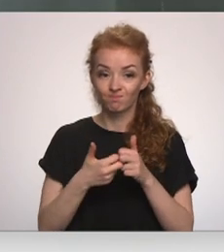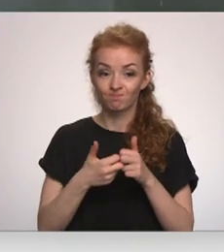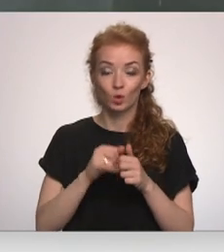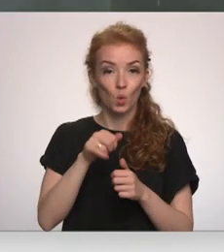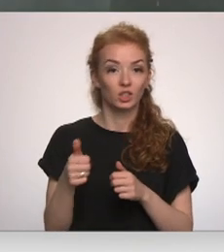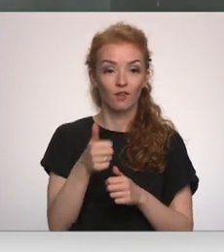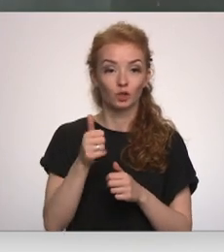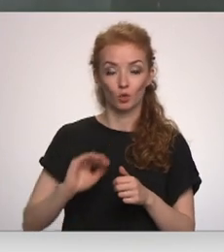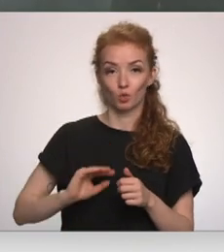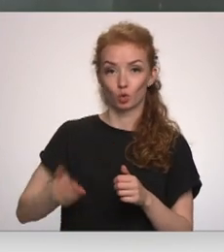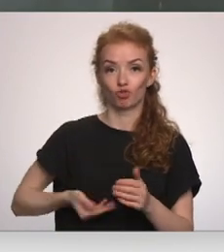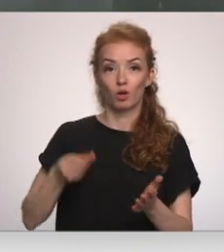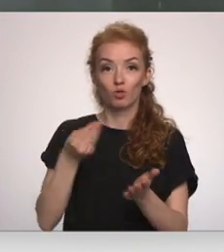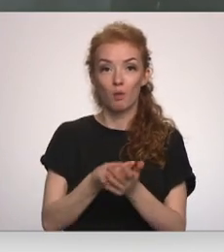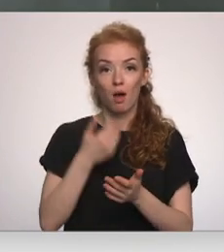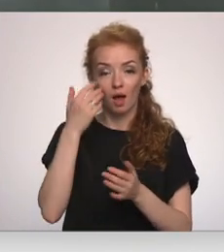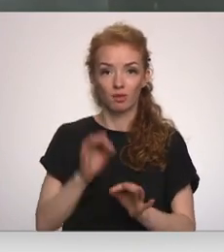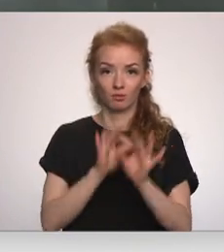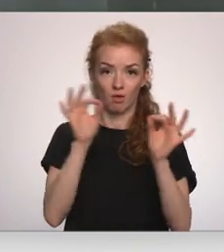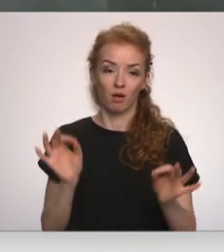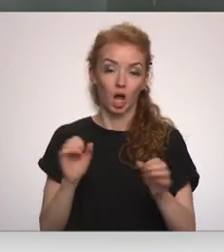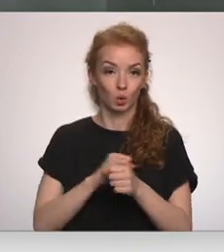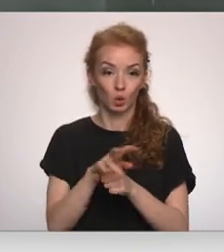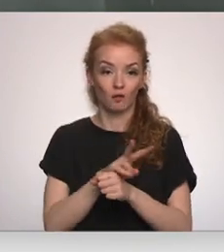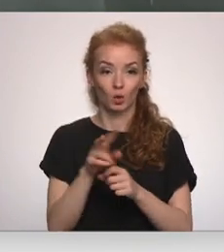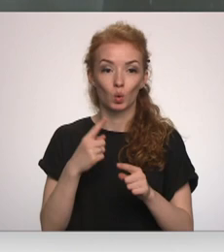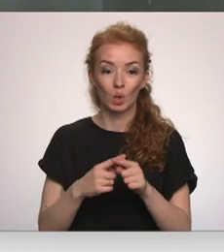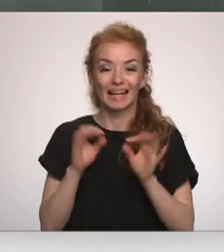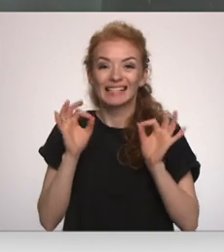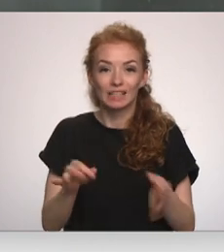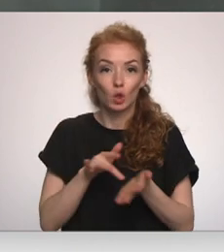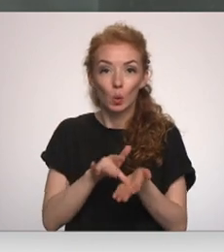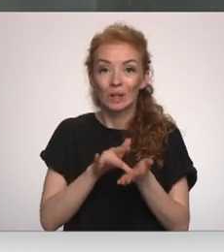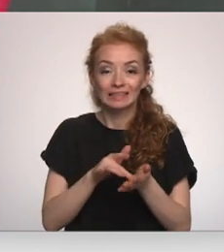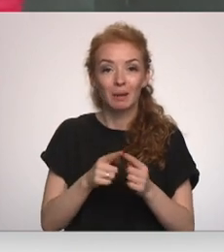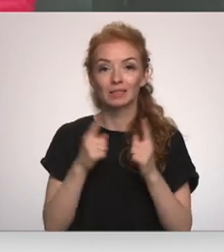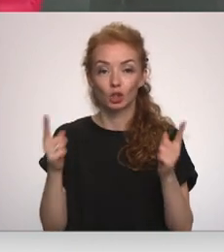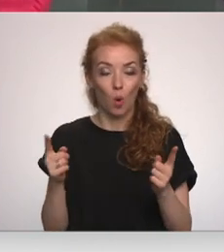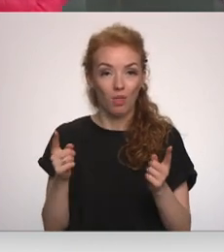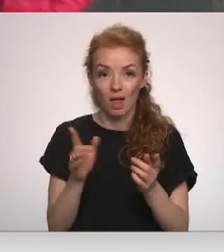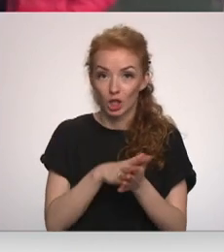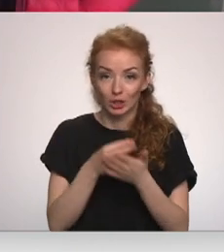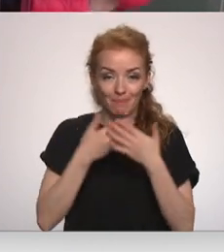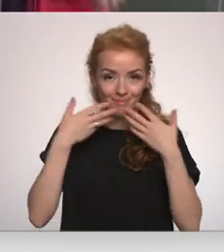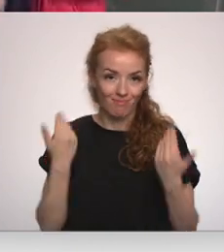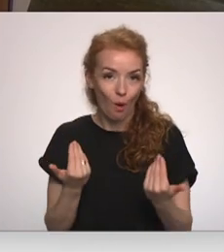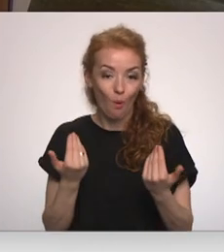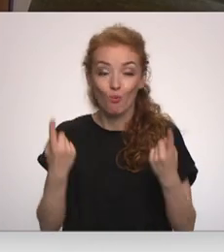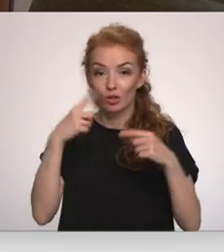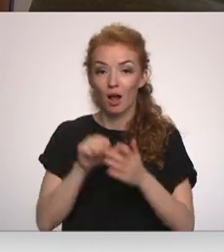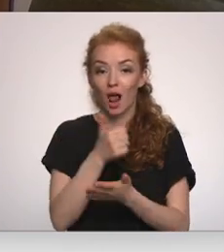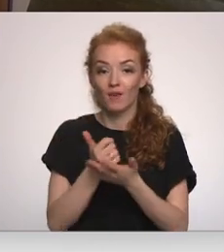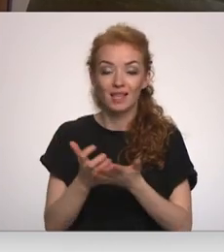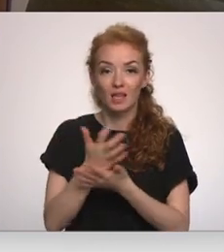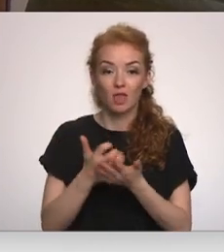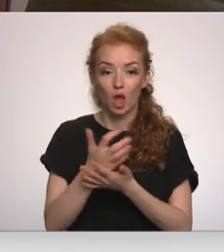ka mūža iegādāta līdz ar Covid atnākšanu un īsta turisma sezona vēl nemaz neesot bijusi. Pašais galvenais ienākuma